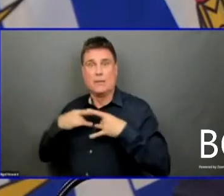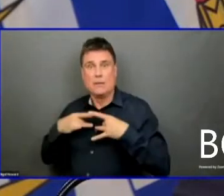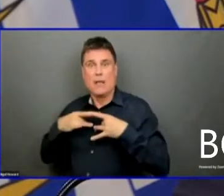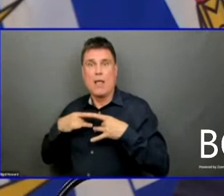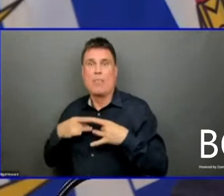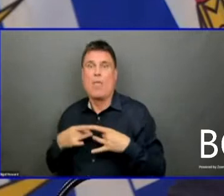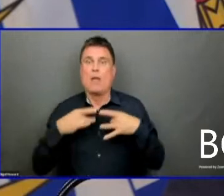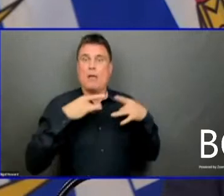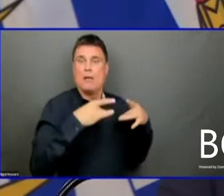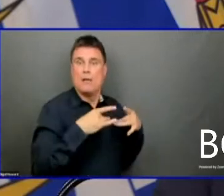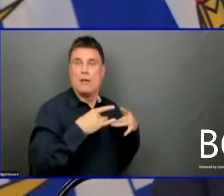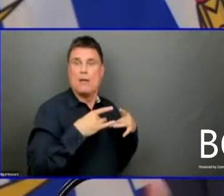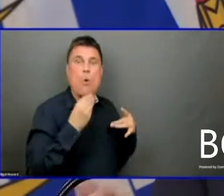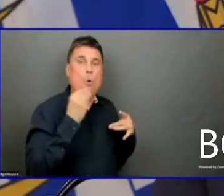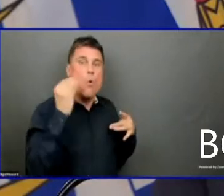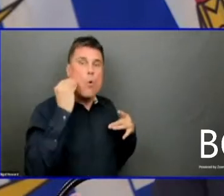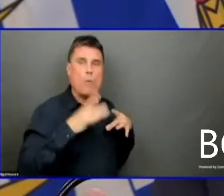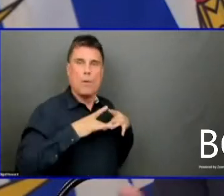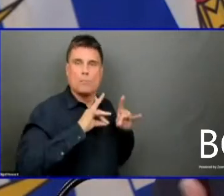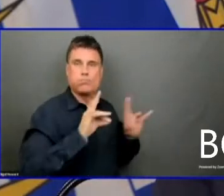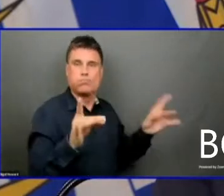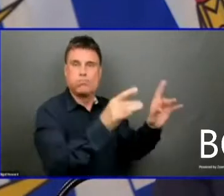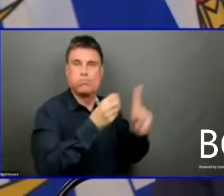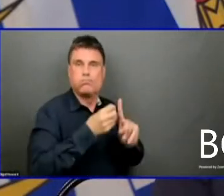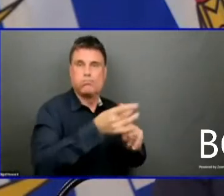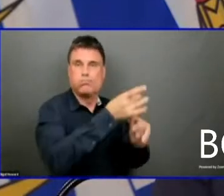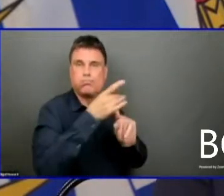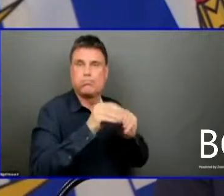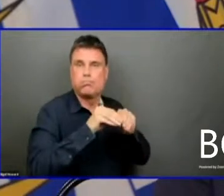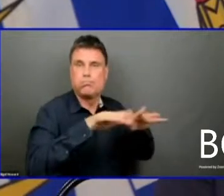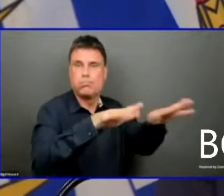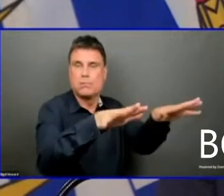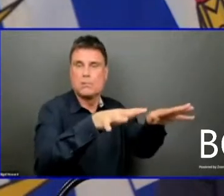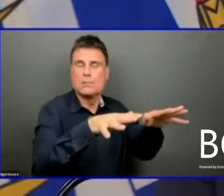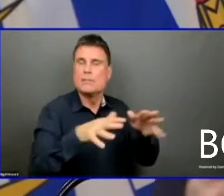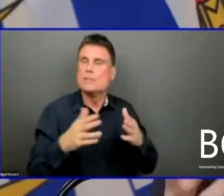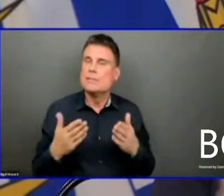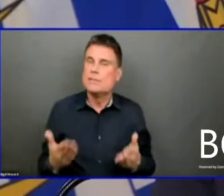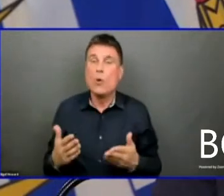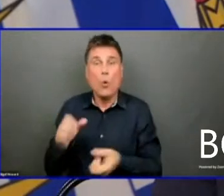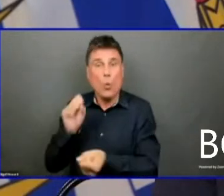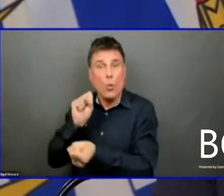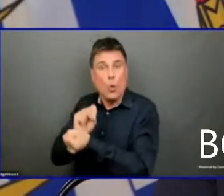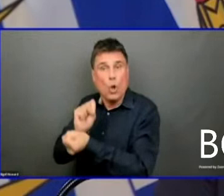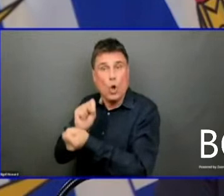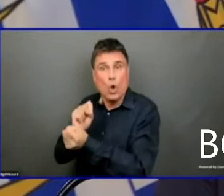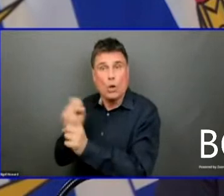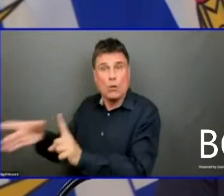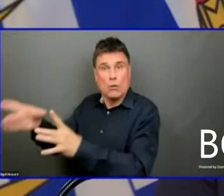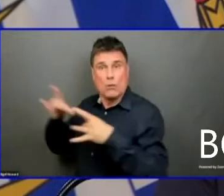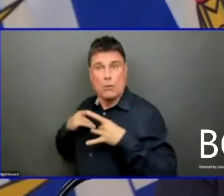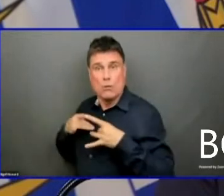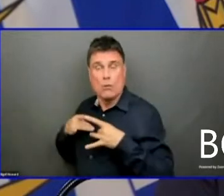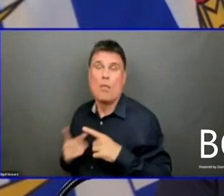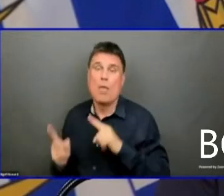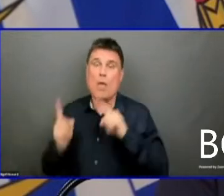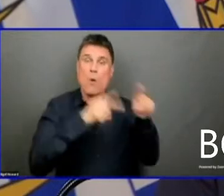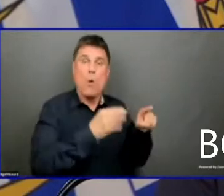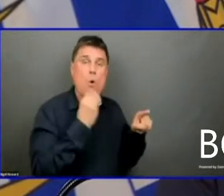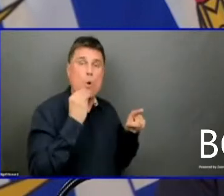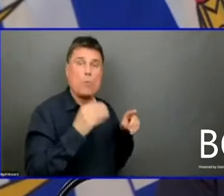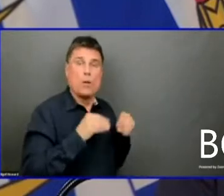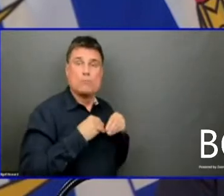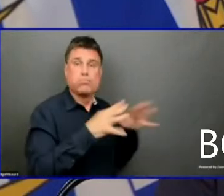into workplaces, spilling over into people who were in those 那么这些人呢 workplaces 又回到上班的地 in 方 the 又在传 restaurant 播里边再 sector 传。 and